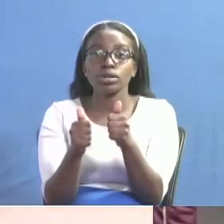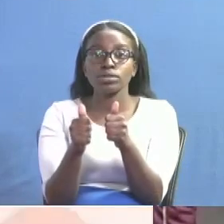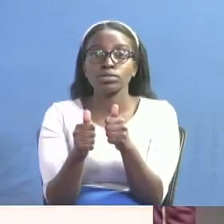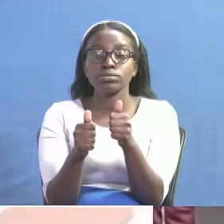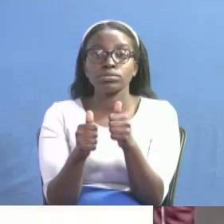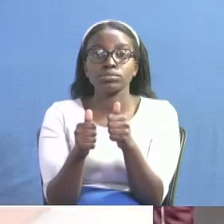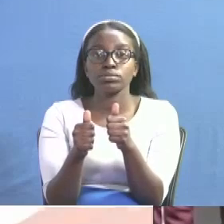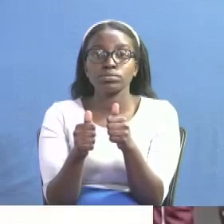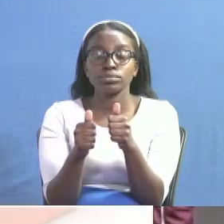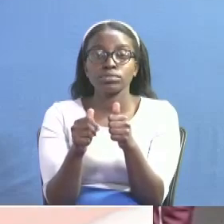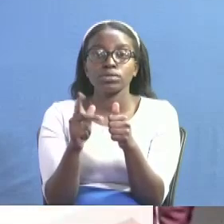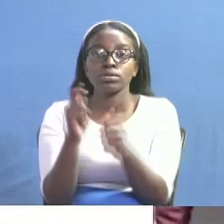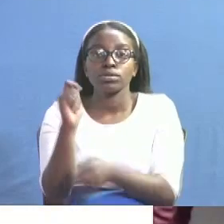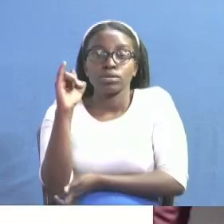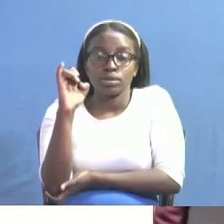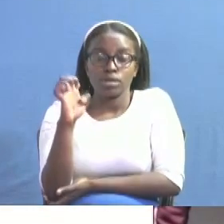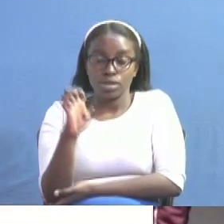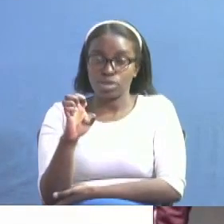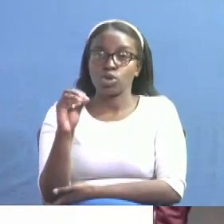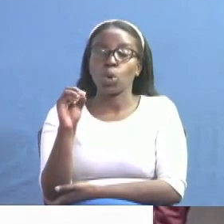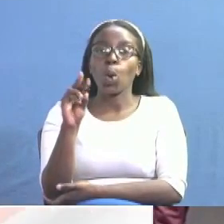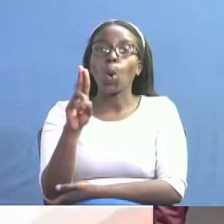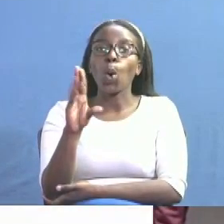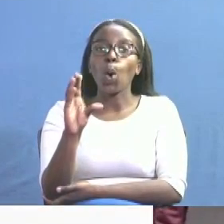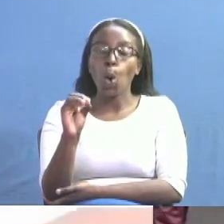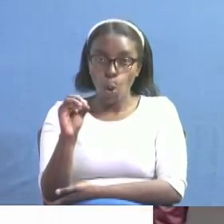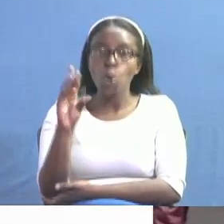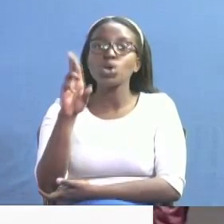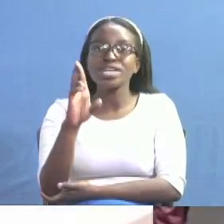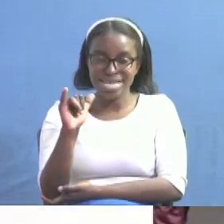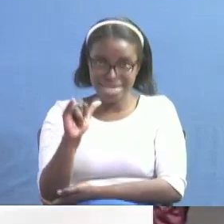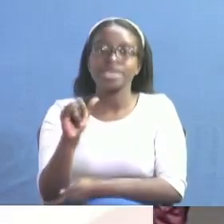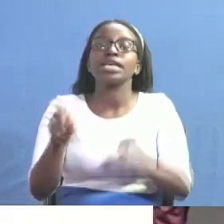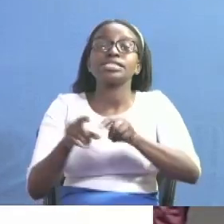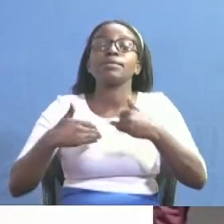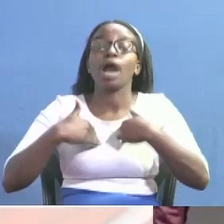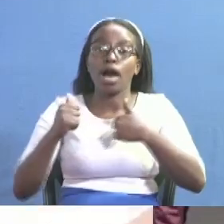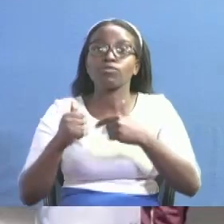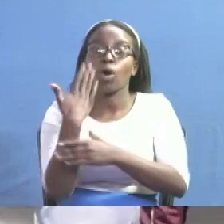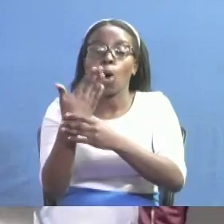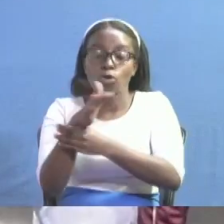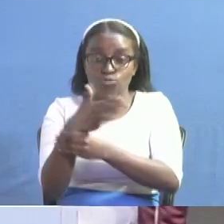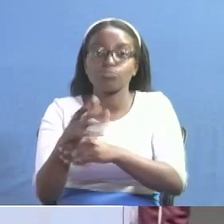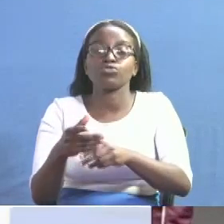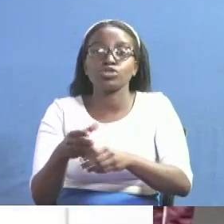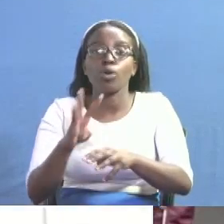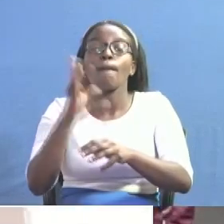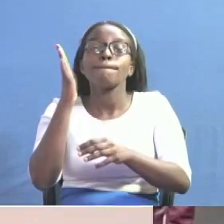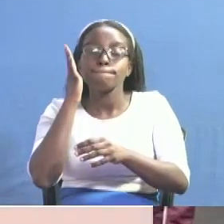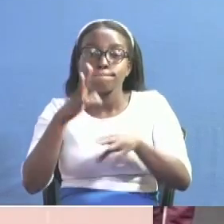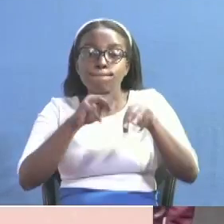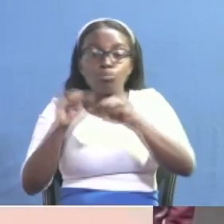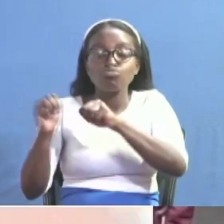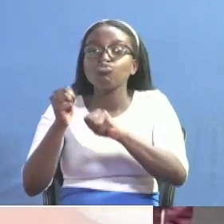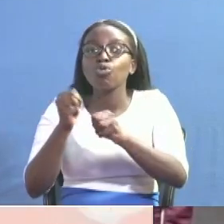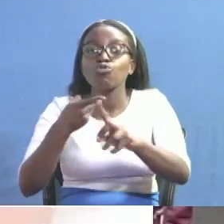vile tunafaa tu extract mbegu za watoto wa samaki kutoka kwa mama yake, na vile bado tunafaa to